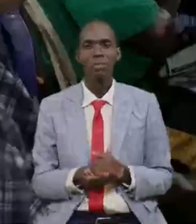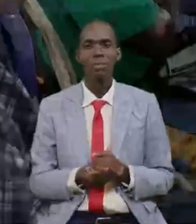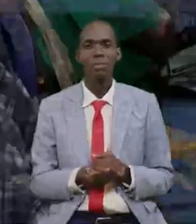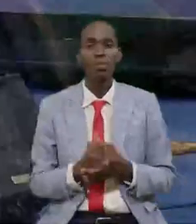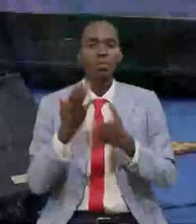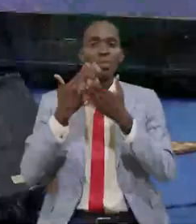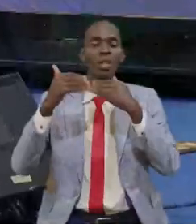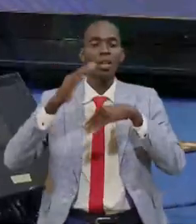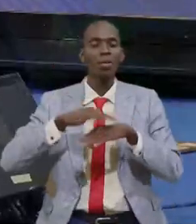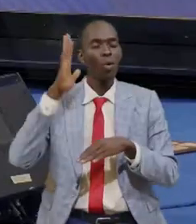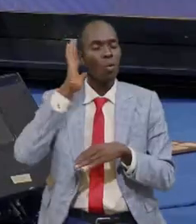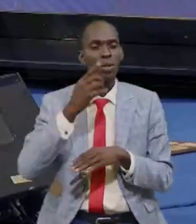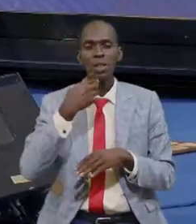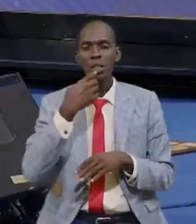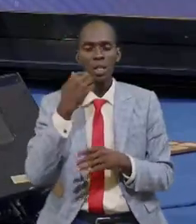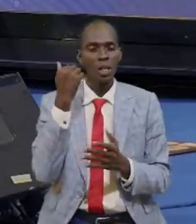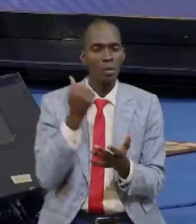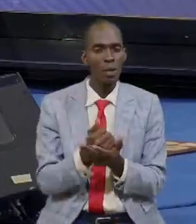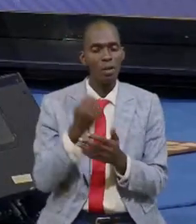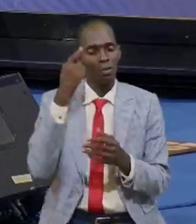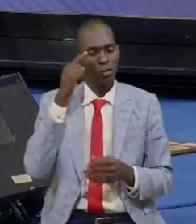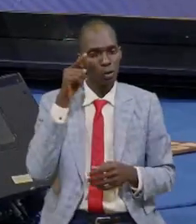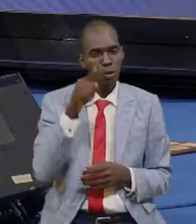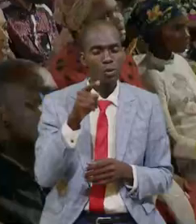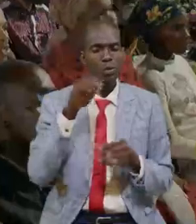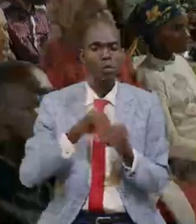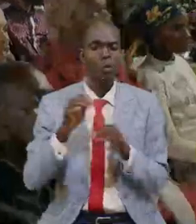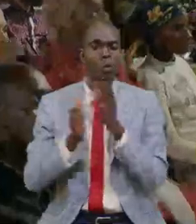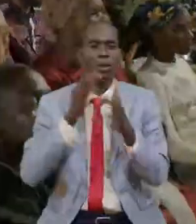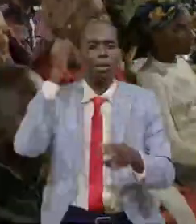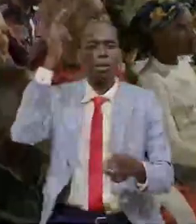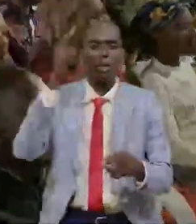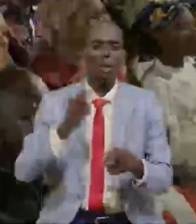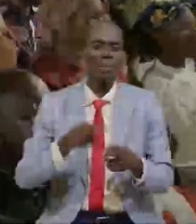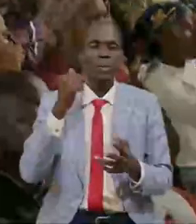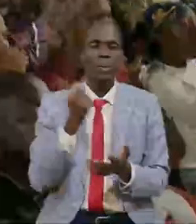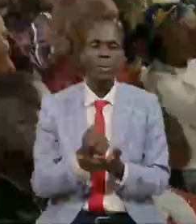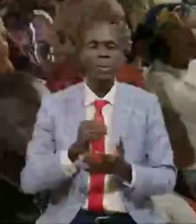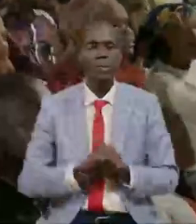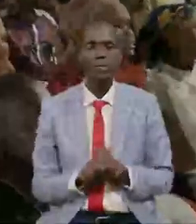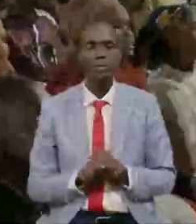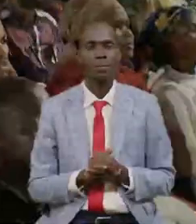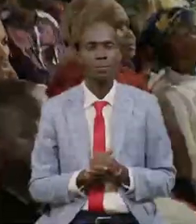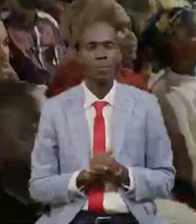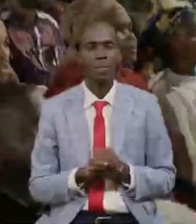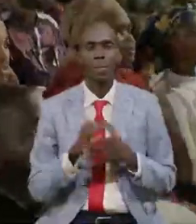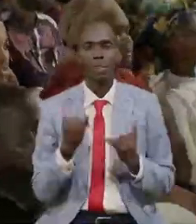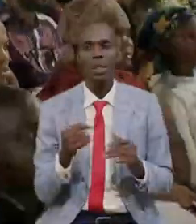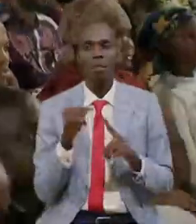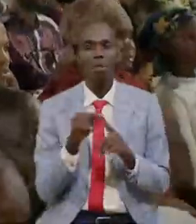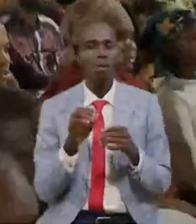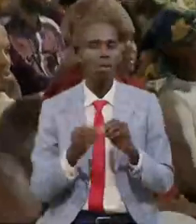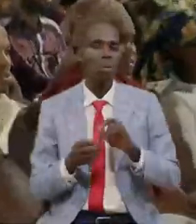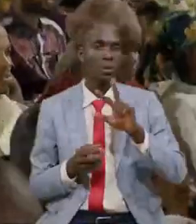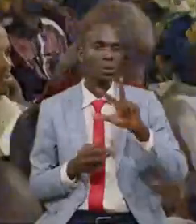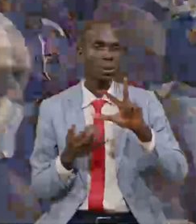Le ciel va dire Amen en votre faveur au nom de Jésus-Christ. Nous allons au troisième point